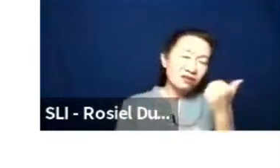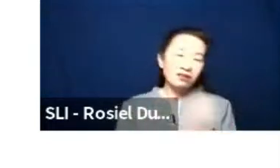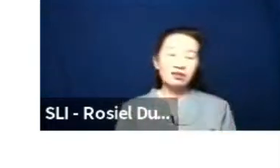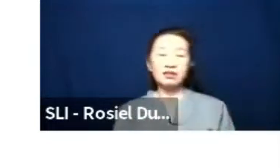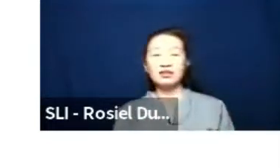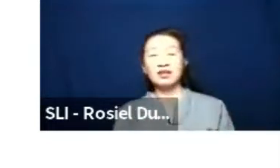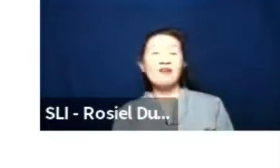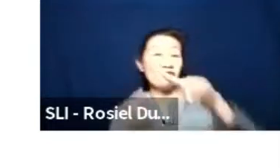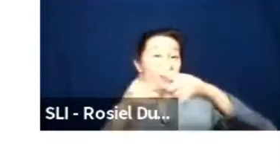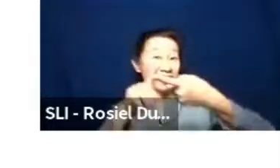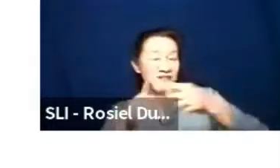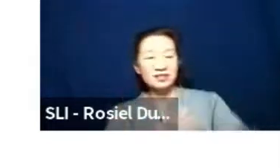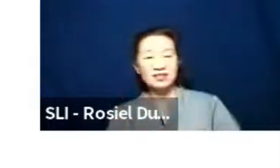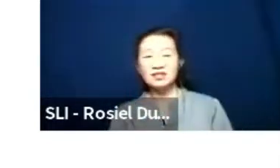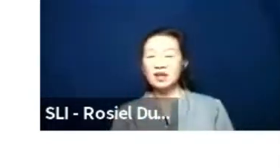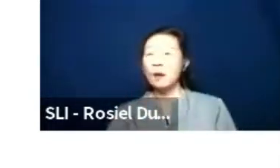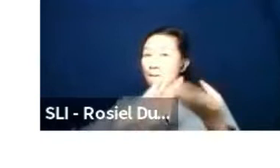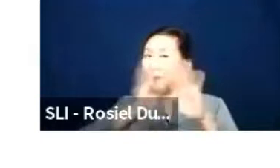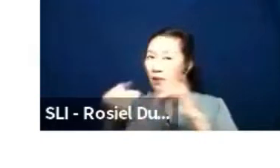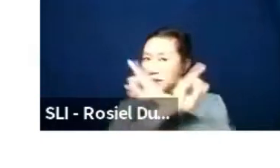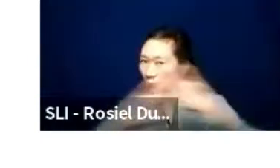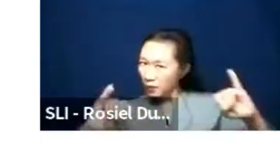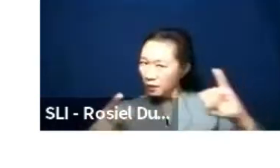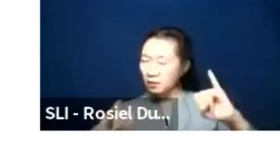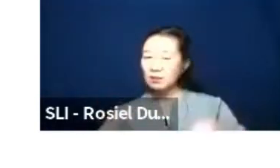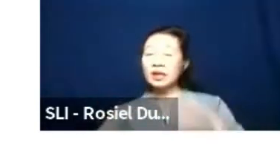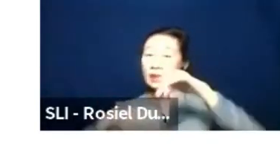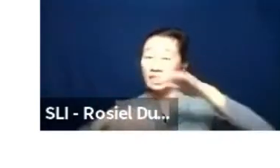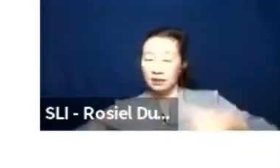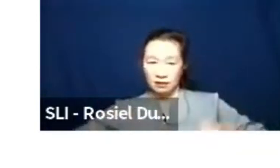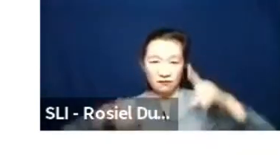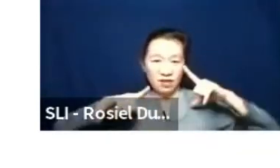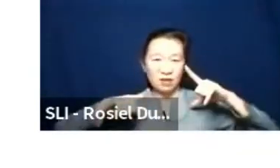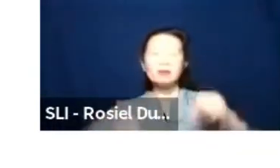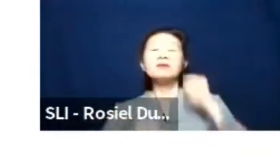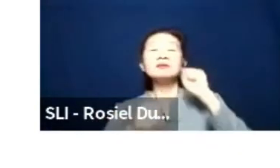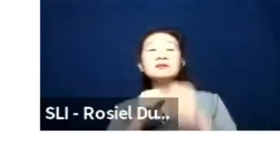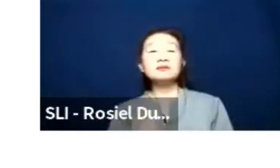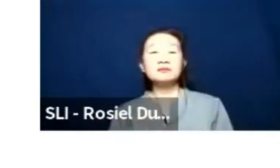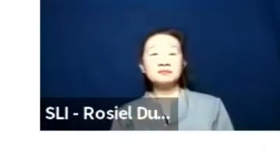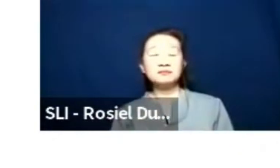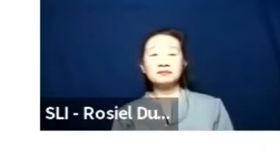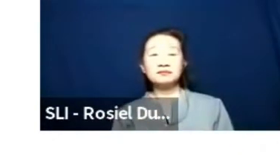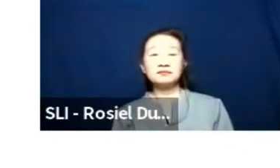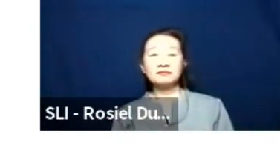ibang mga kaibigan at magiging independent sa pamumuhay niya. No? So,